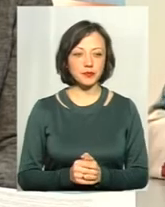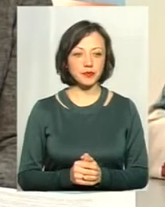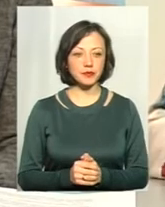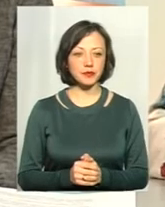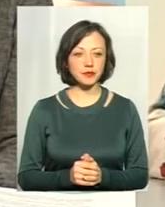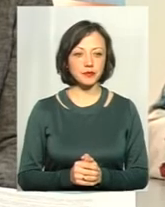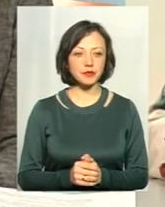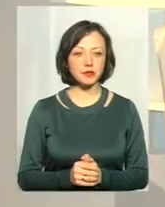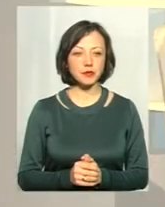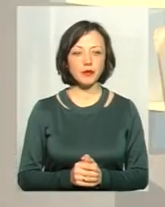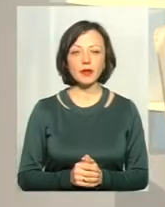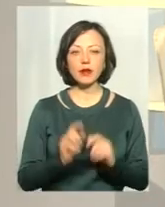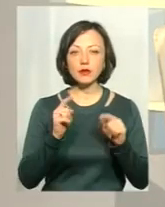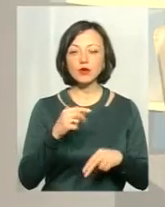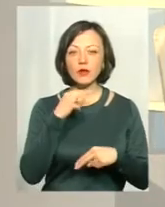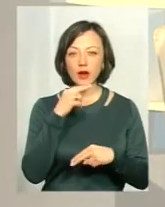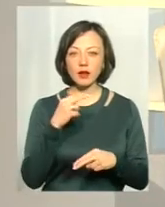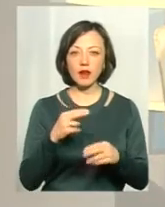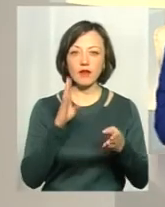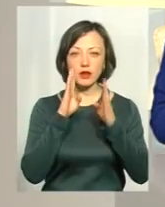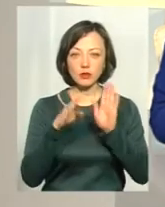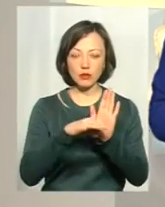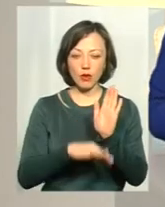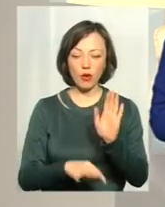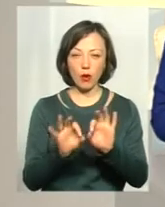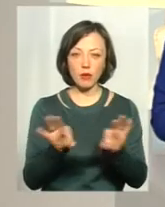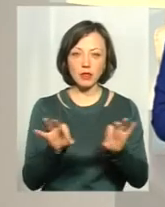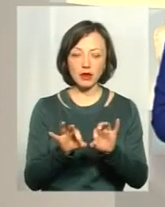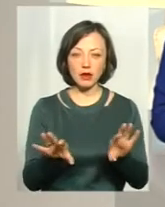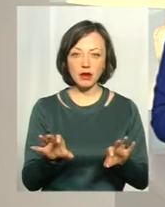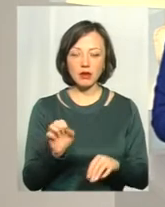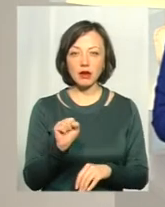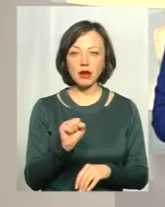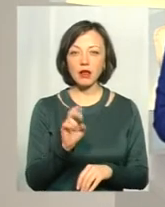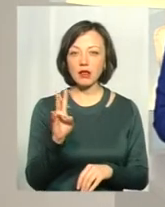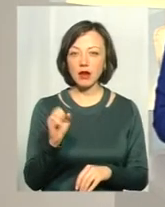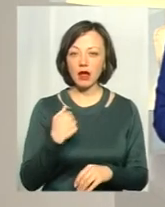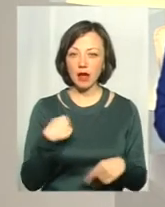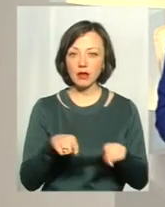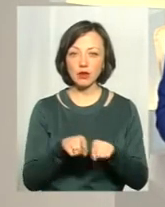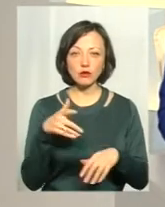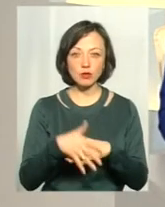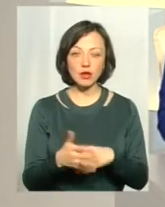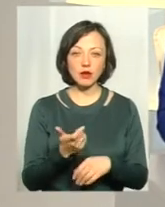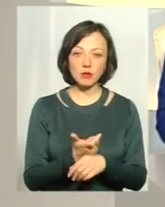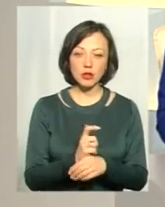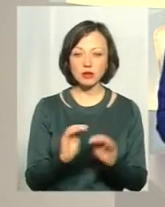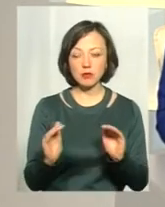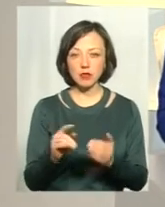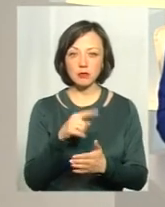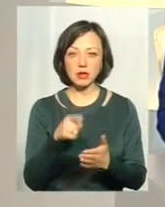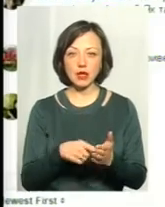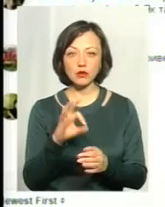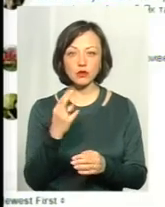Антоніно. У нас хочу звернути увагу на Фейсбук. У нас тут є коментар. Пані Алла запитує, я так зрозуміла, що більш-менш питання